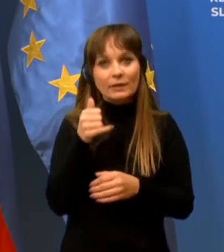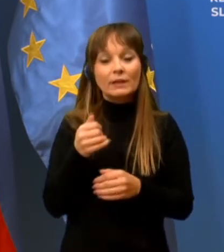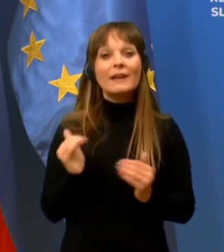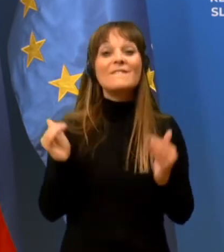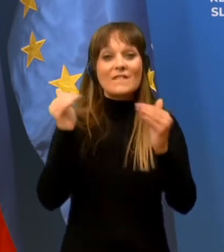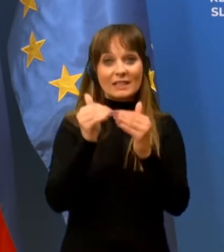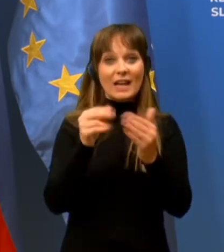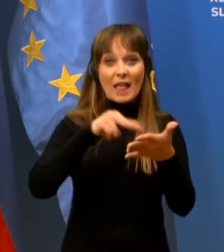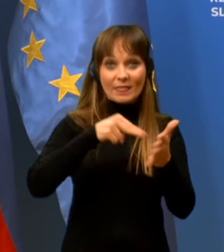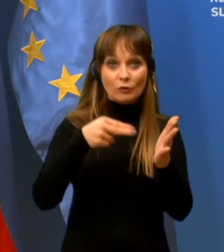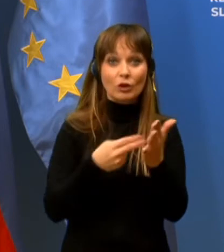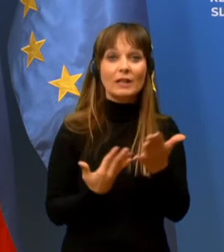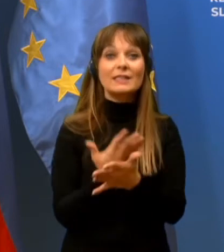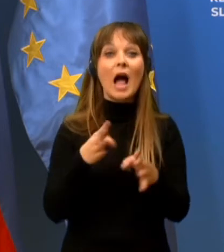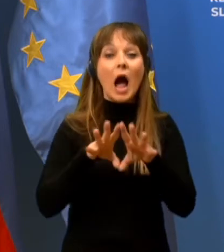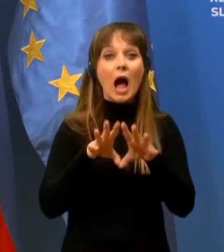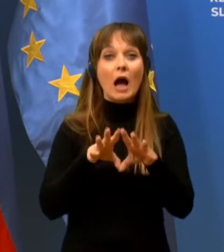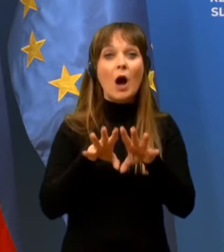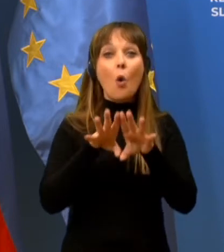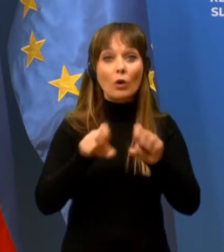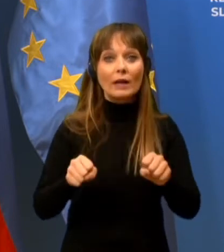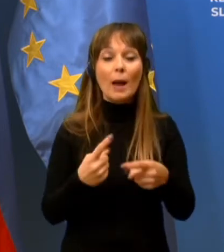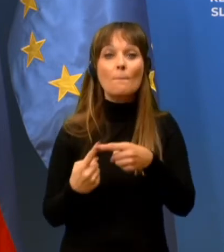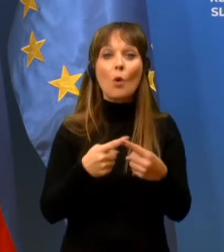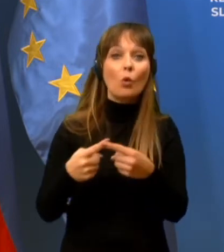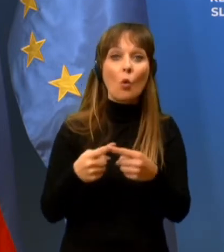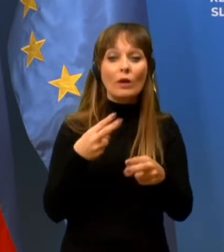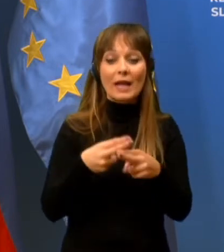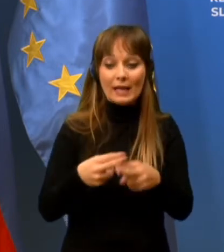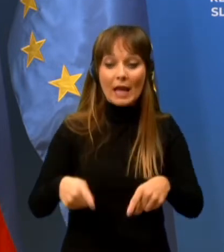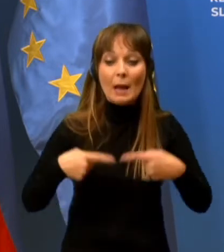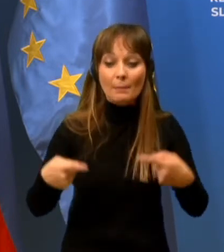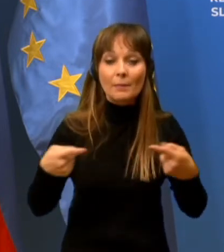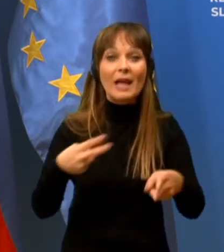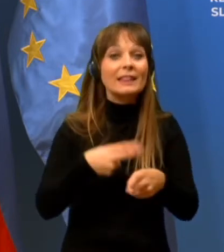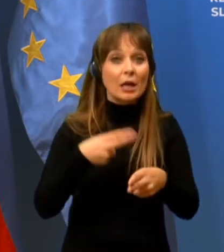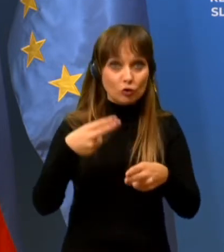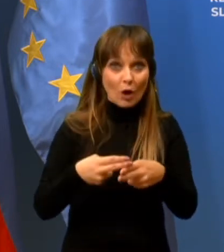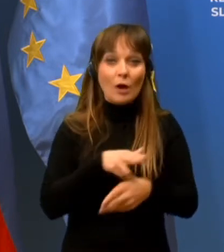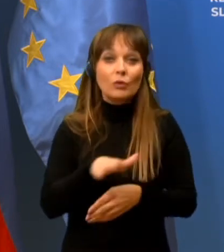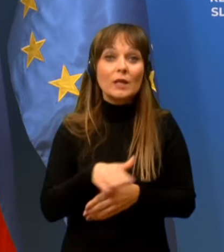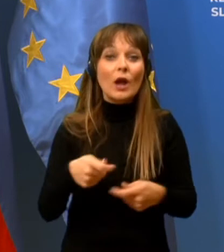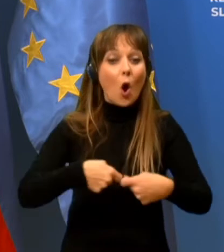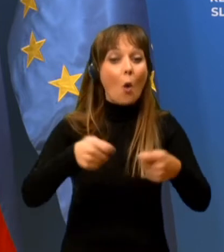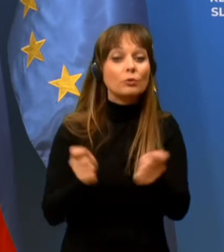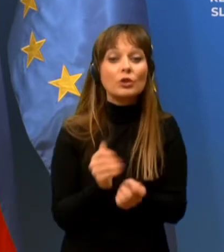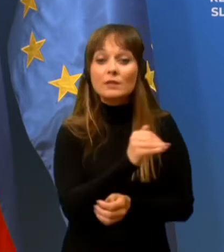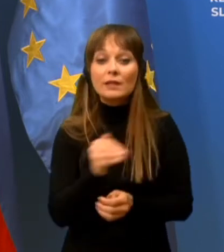Včeraj je bilo v skladu z načrtom za ukrepanje v pogojih epidemije na državni, regijski in občinski ravni angažiranih tudi